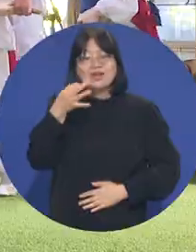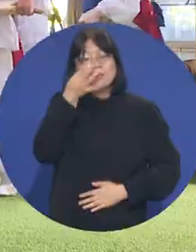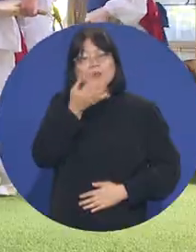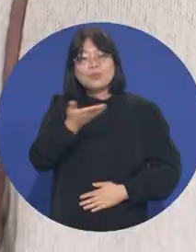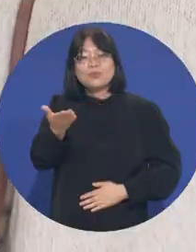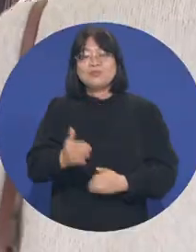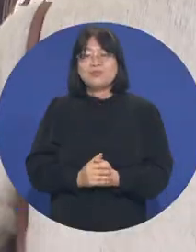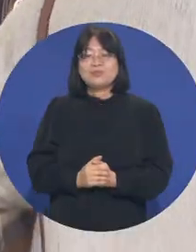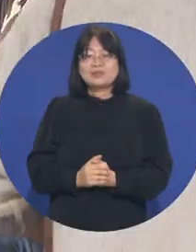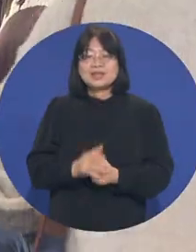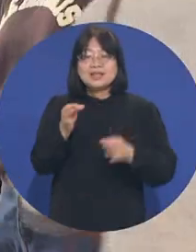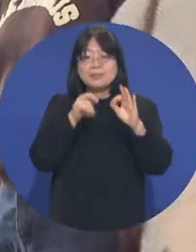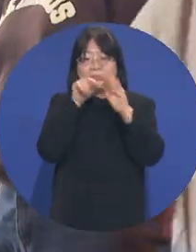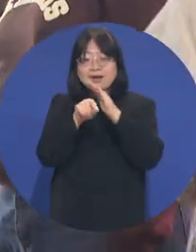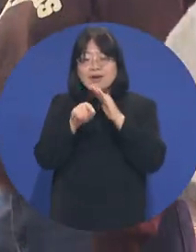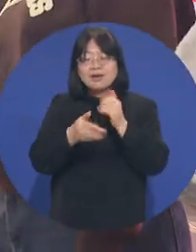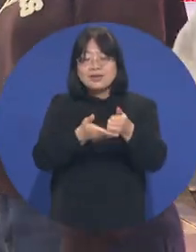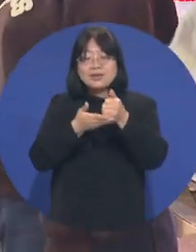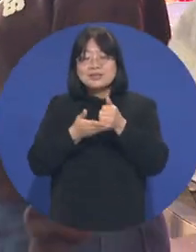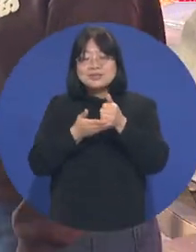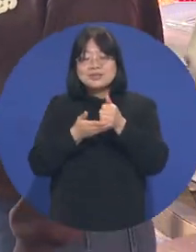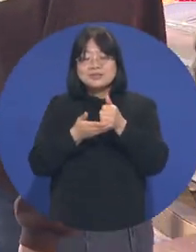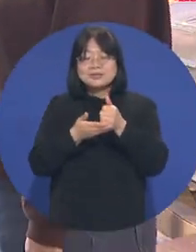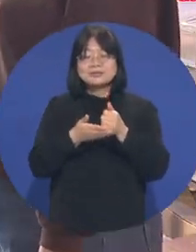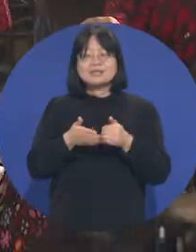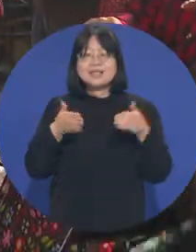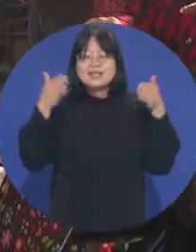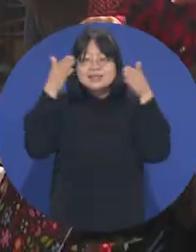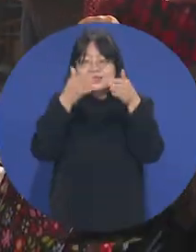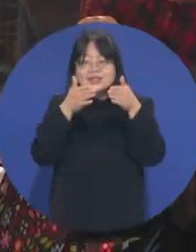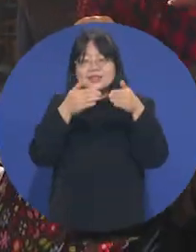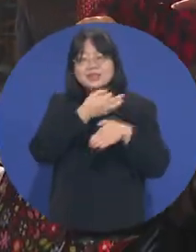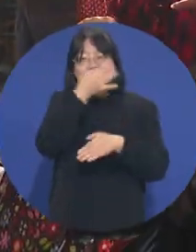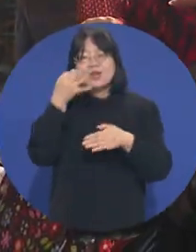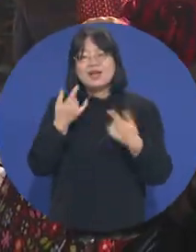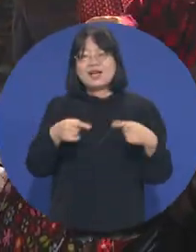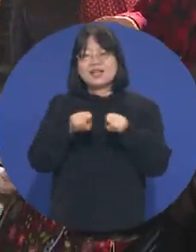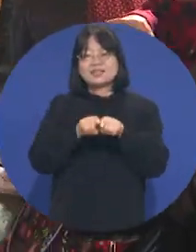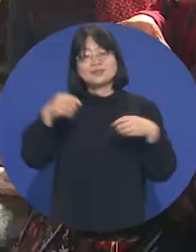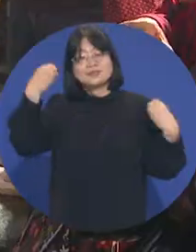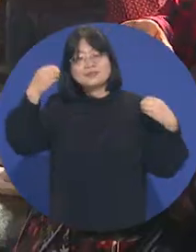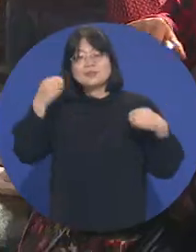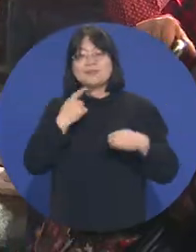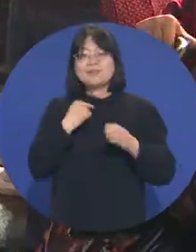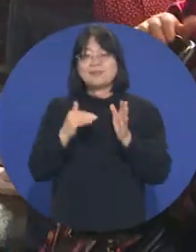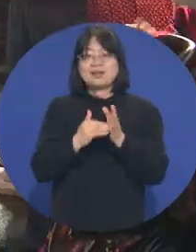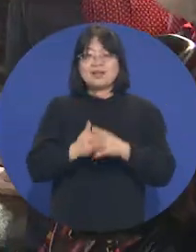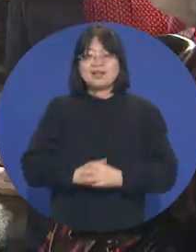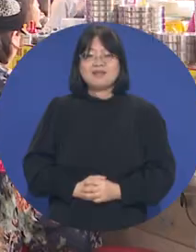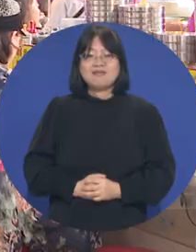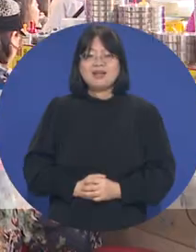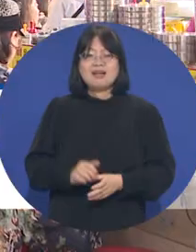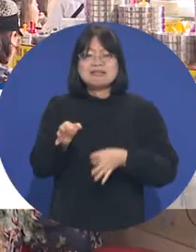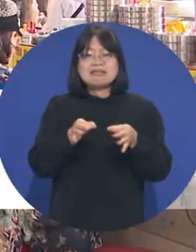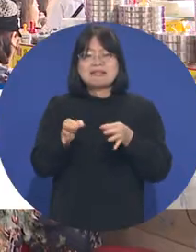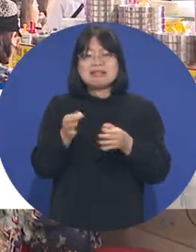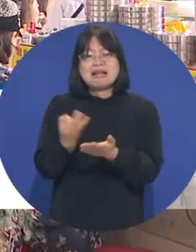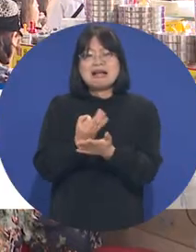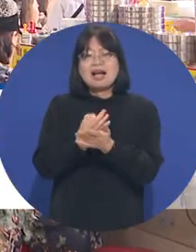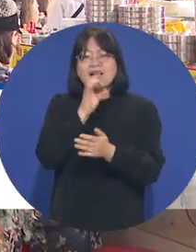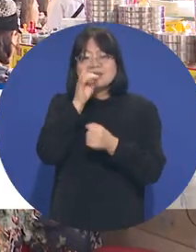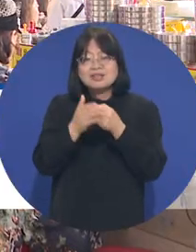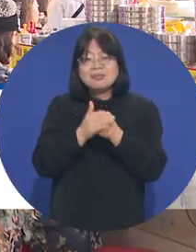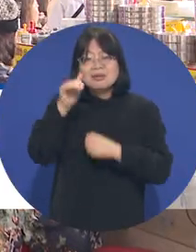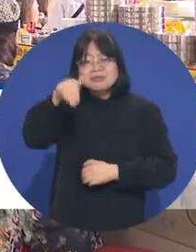선보였습니다. 시장을 찾은 손님들은 눈을 떼지 못하고 흥에 겨워 함께 춤을 추기도 합니다. 장사가 안